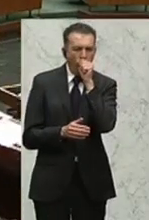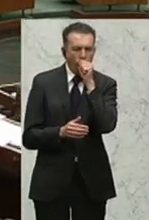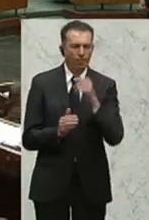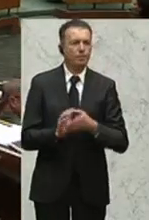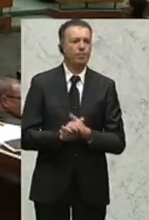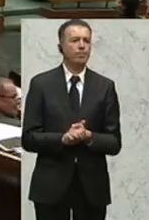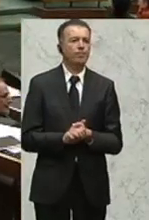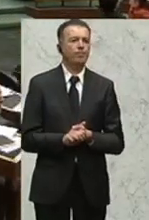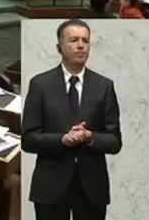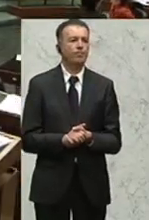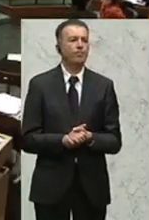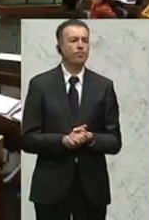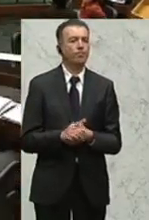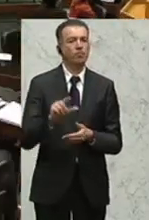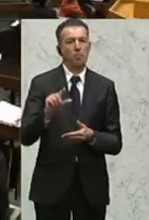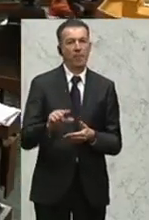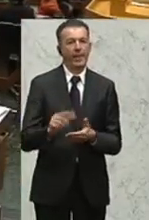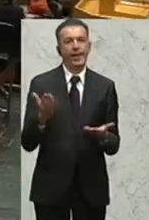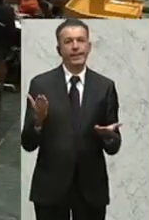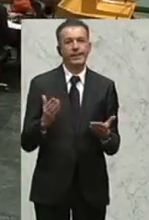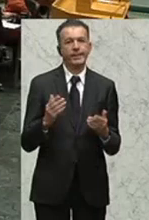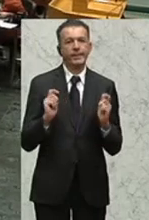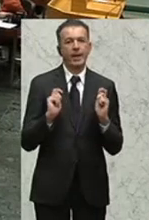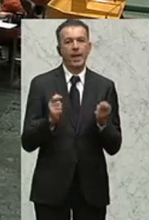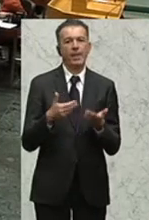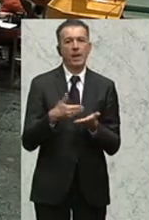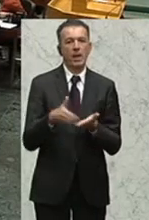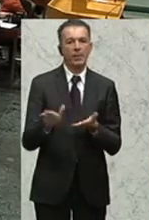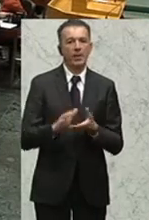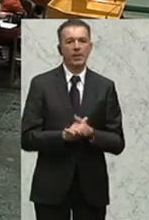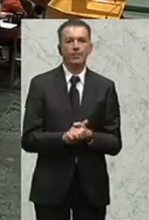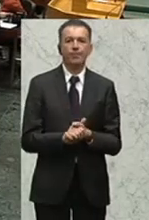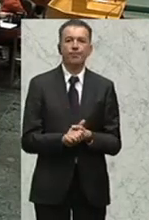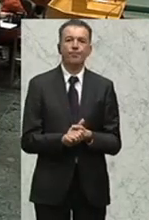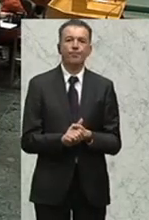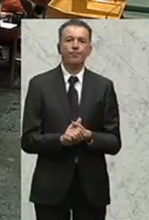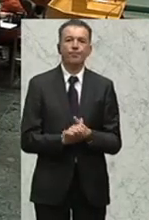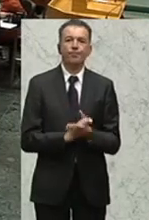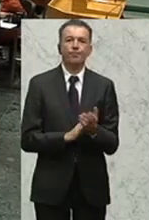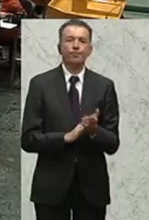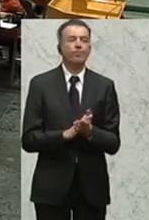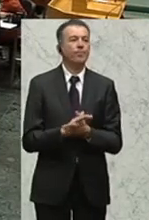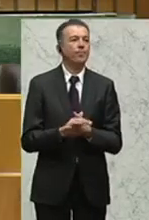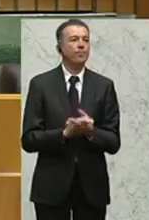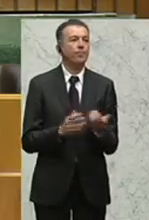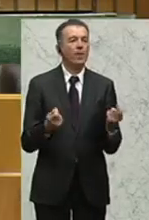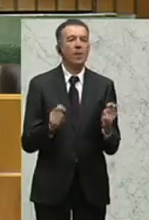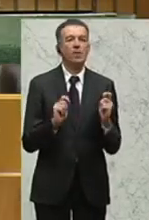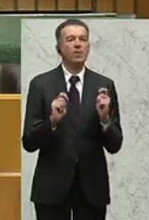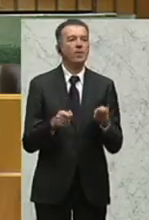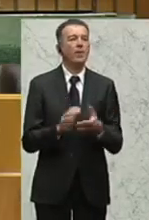Zeichen das ist die Minderheit der Antrag ist abgelehnt Abstimmung über den